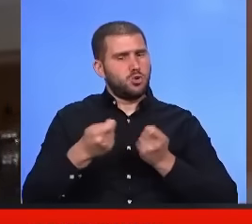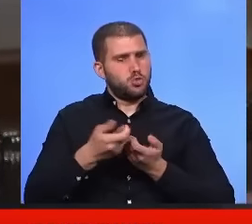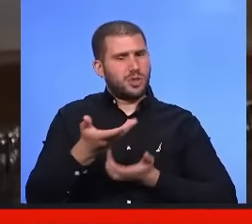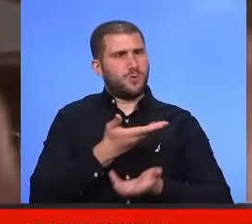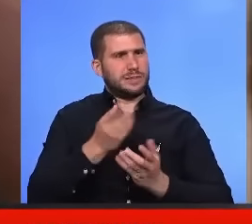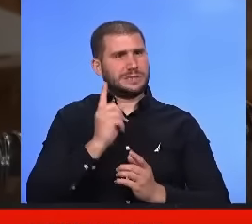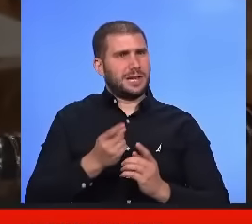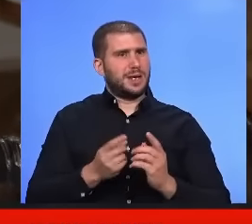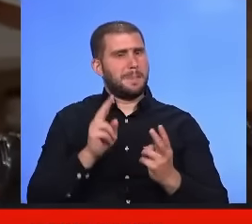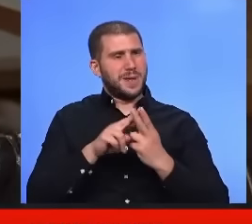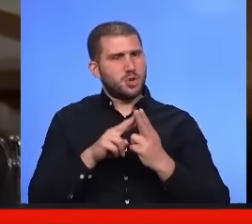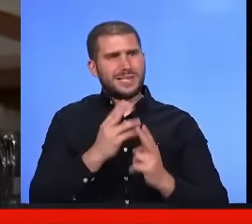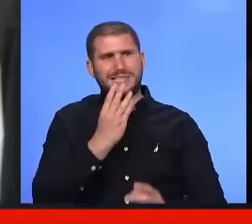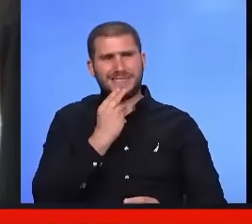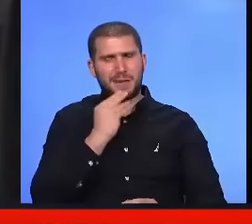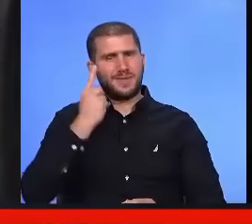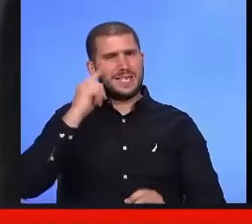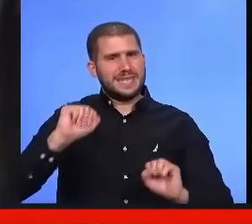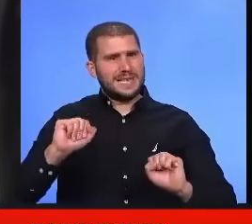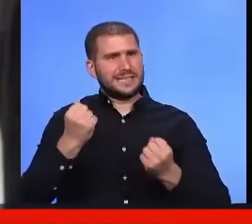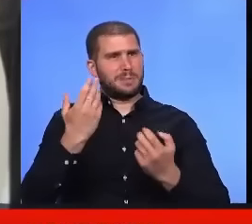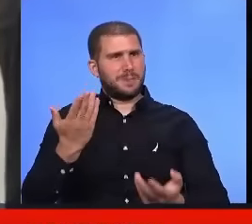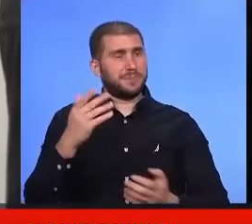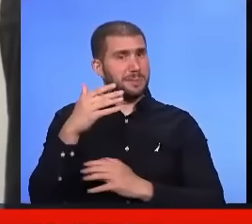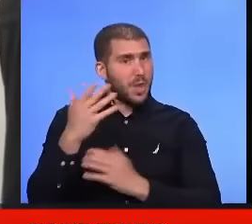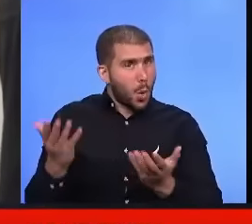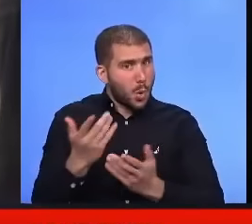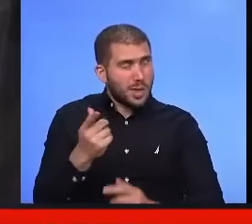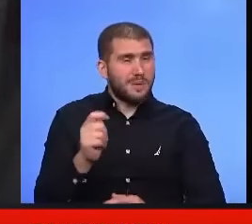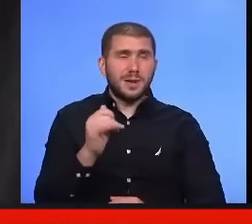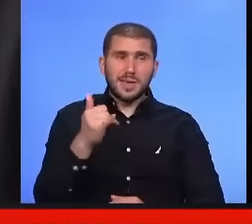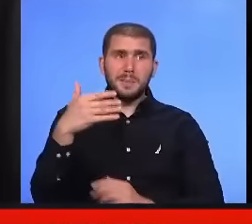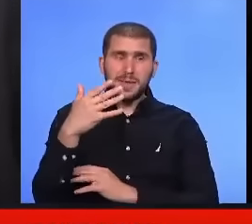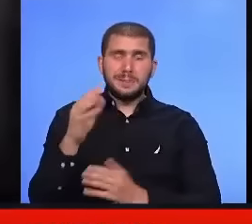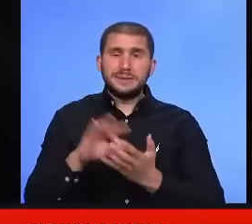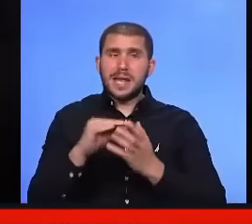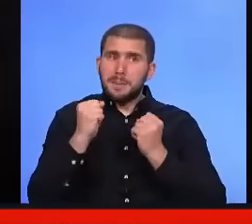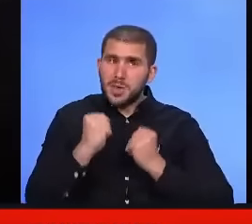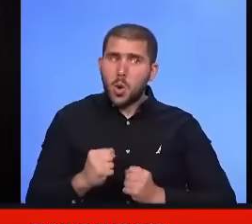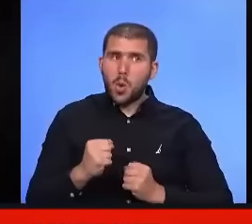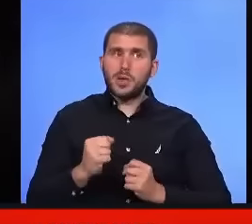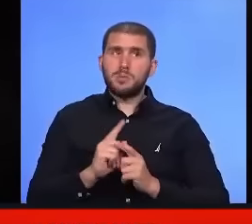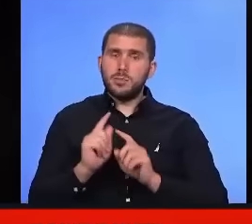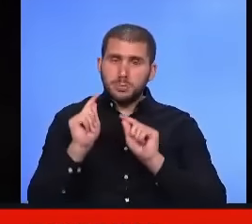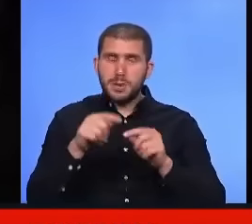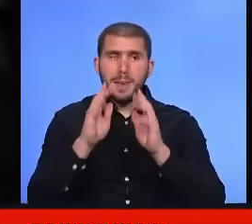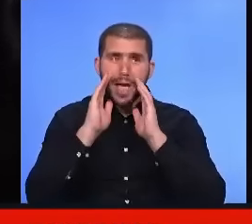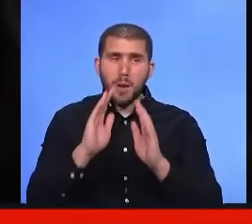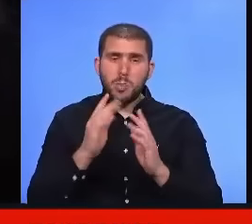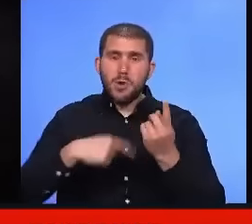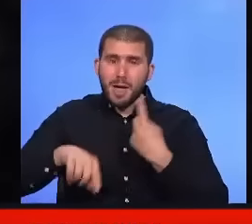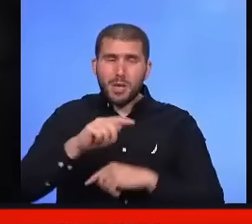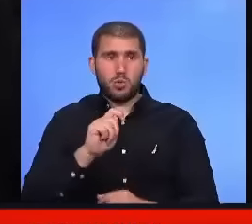ייצרו פגישות בין ישראלים ליזמים. המדינה עודדה אותך. המדינה, משרד הביטחון, הביאו אותנו מתוך אמונה